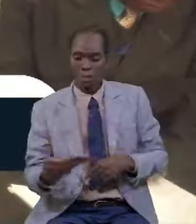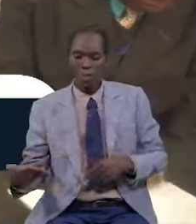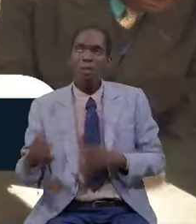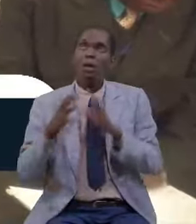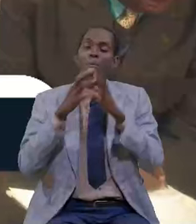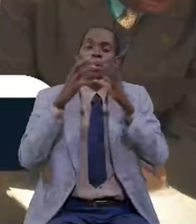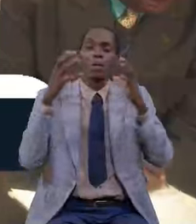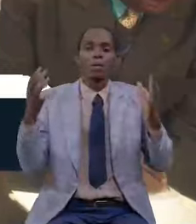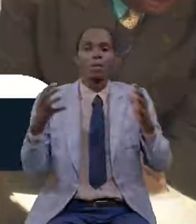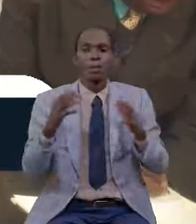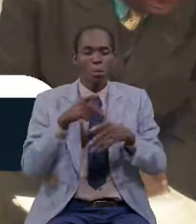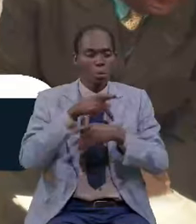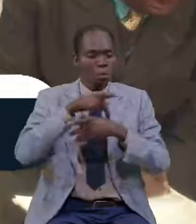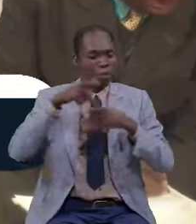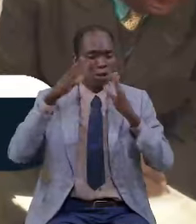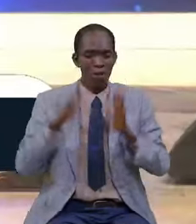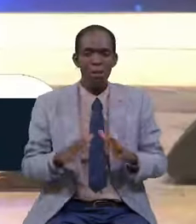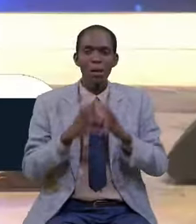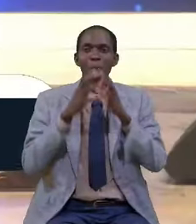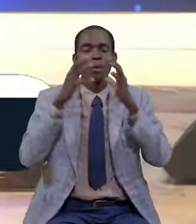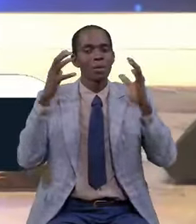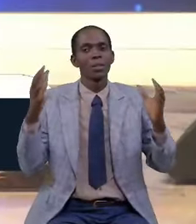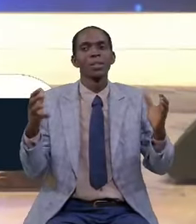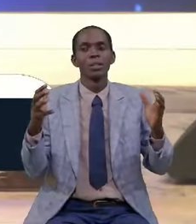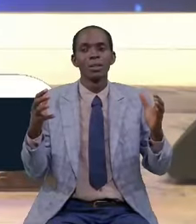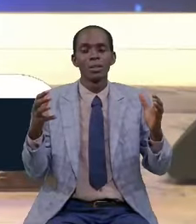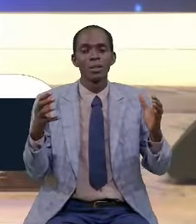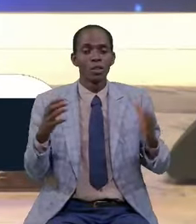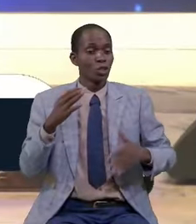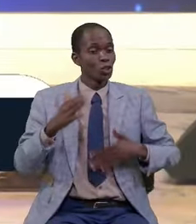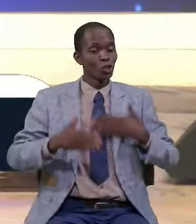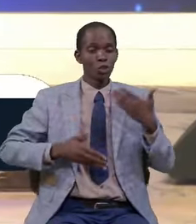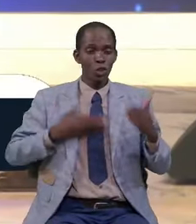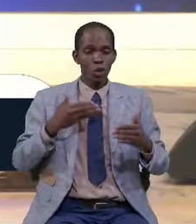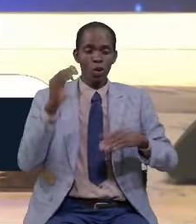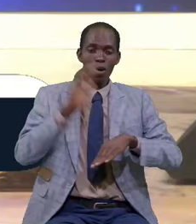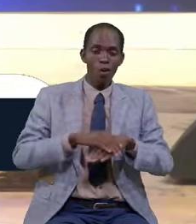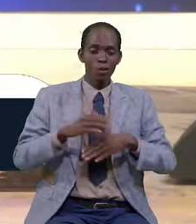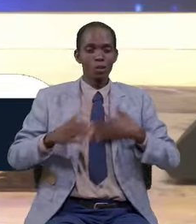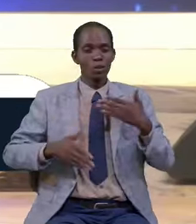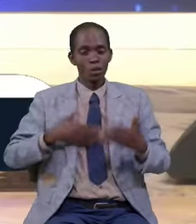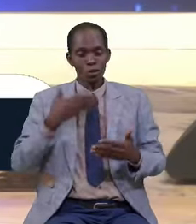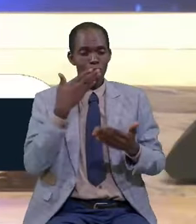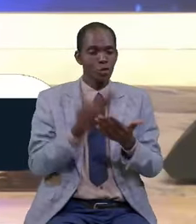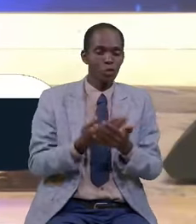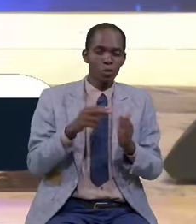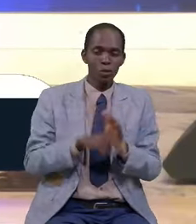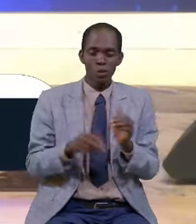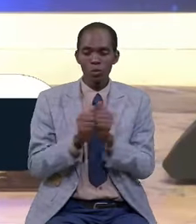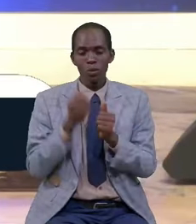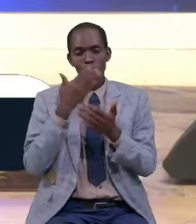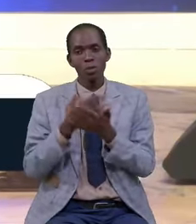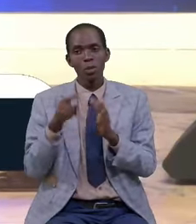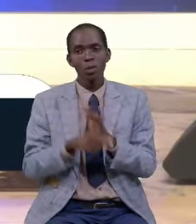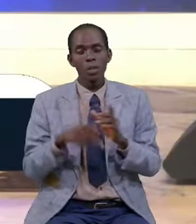matérielle. L'abondance professionnelle. La joie sur joie. La bonté sur bonté.